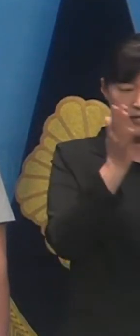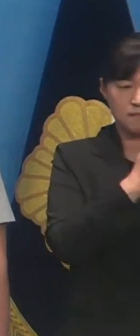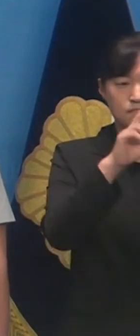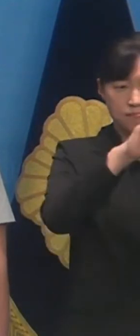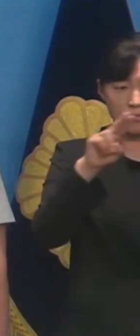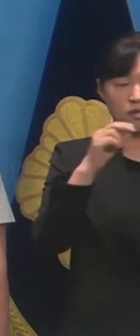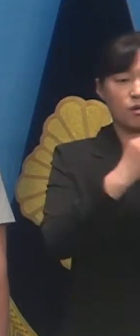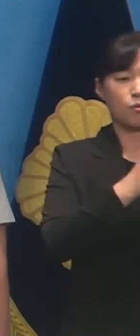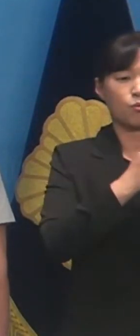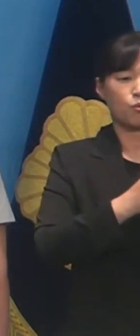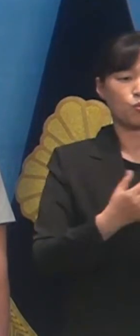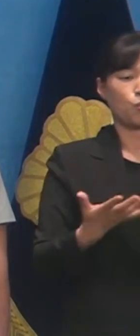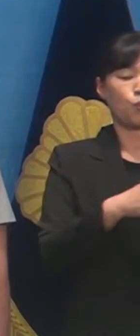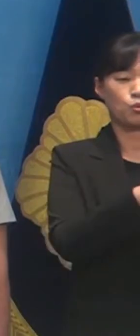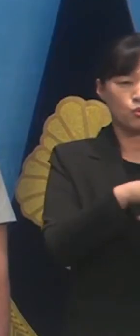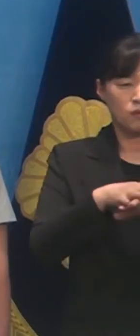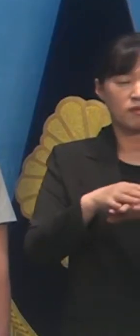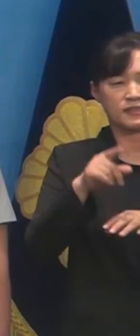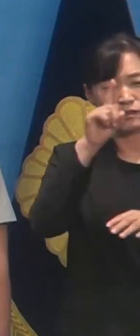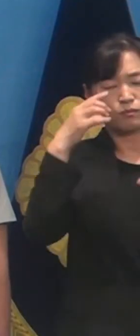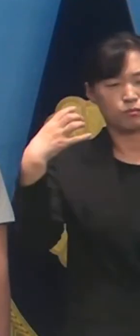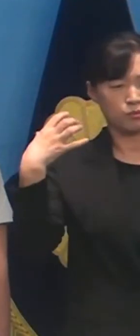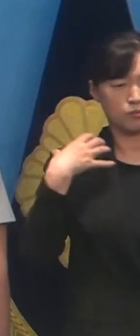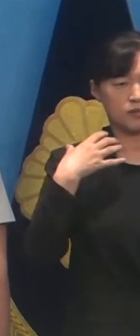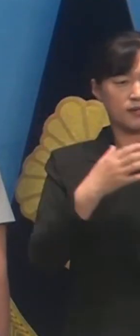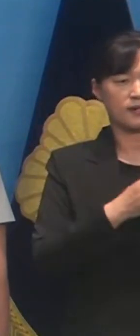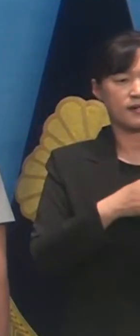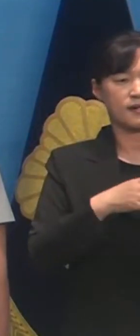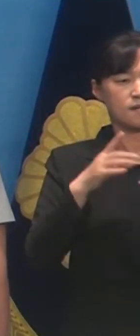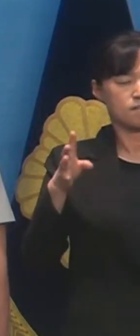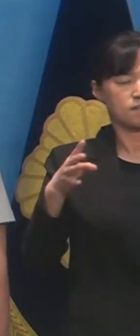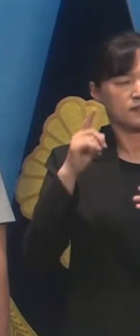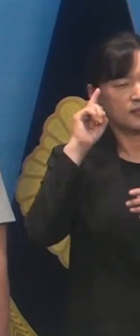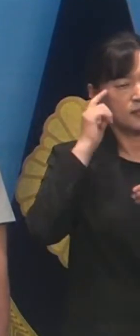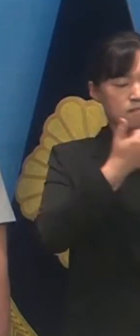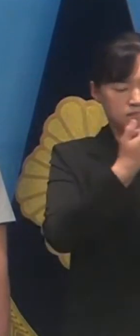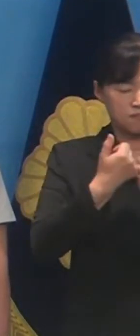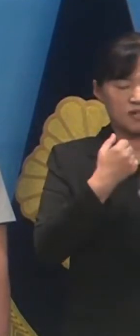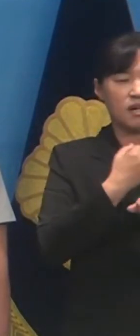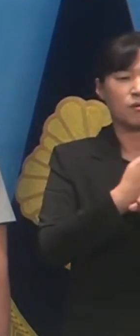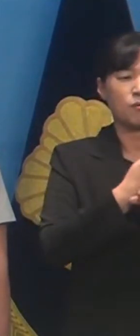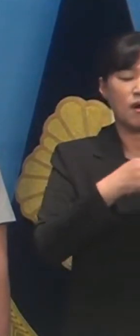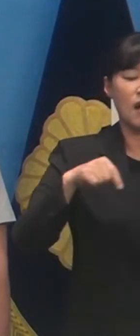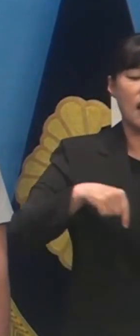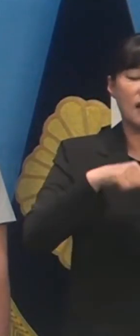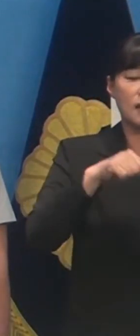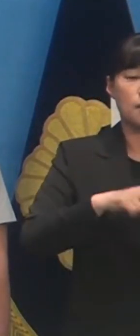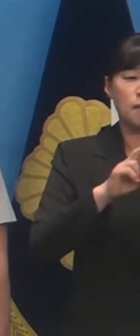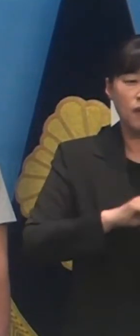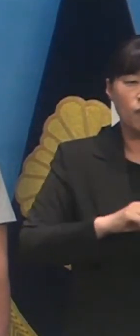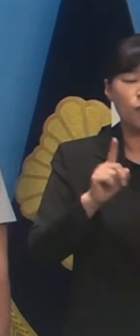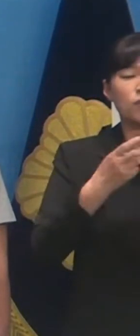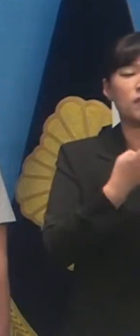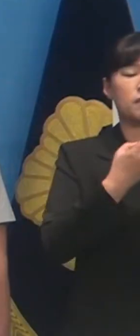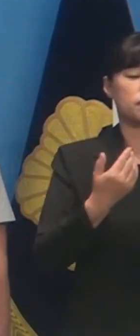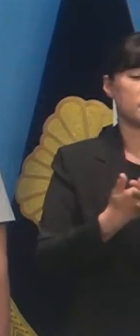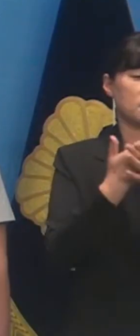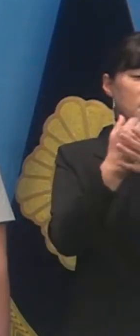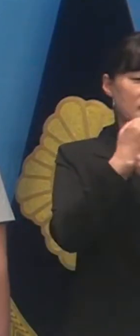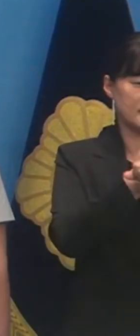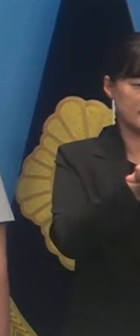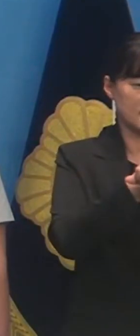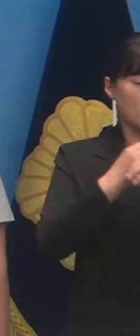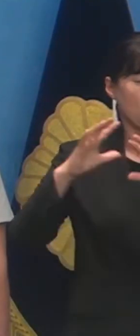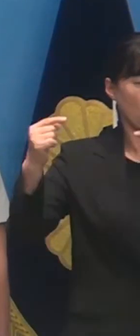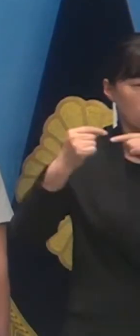철회하고 노동조합과 그리고 정부와 의견을 모아서 내수를 어떻게 진작시킬지 그리고 통상 문제에 어떻게